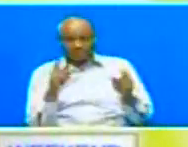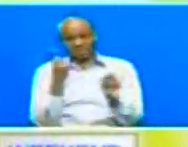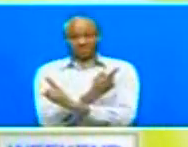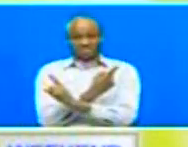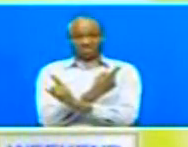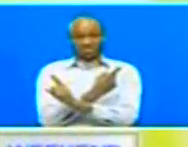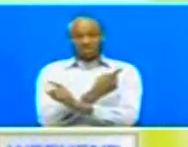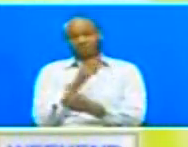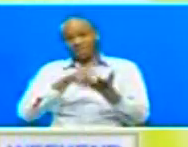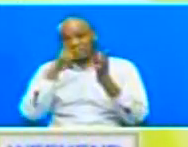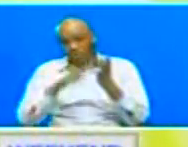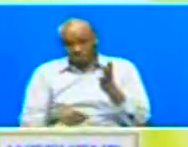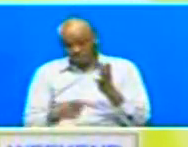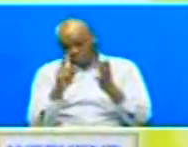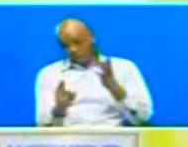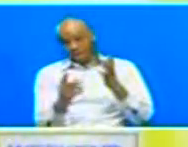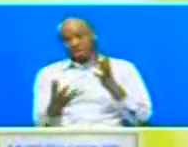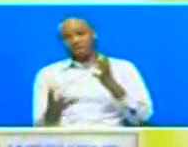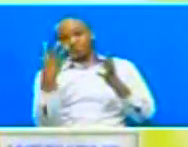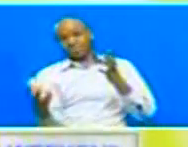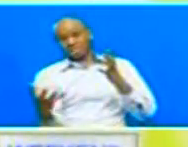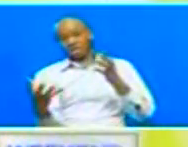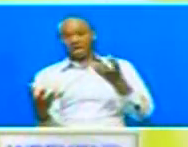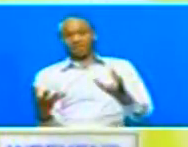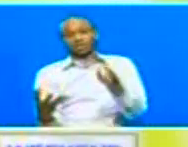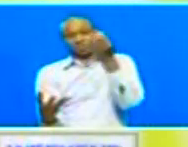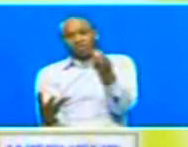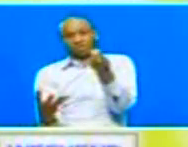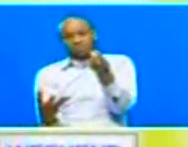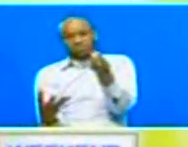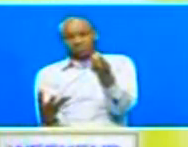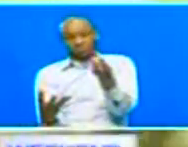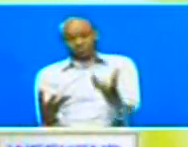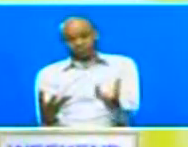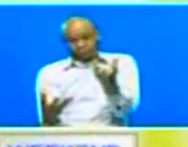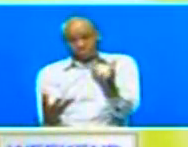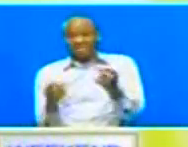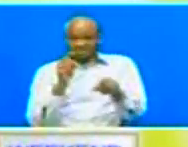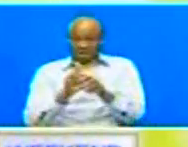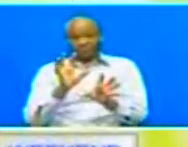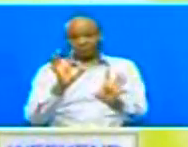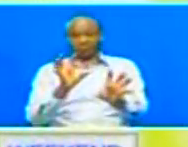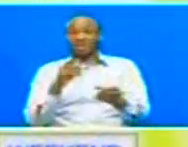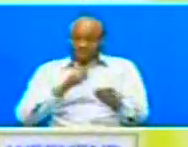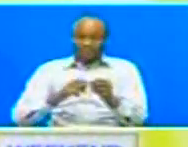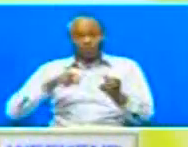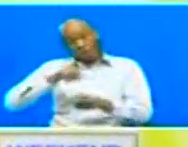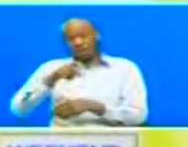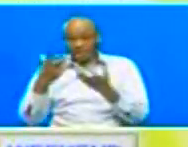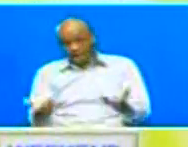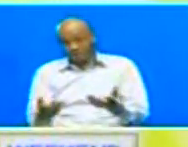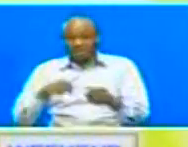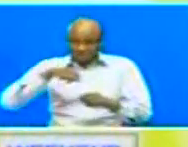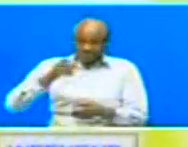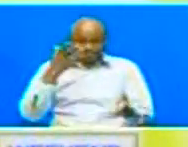tofauti. Maana yake, kalio moja likawa kubwa kuliko lingine. Mm-hmm. Pia katika ile hali ya kutembea, kuna